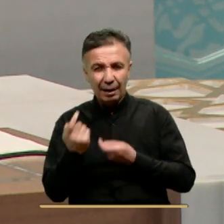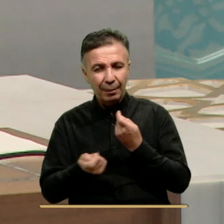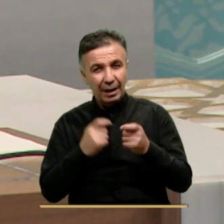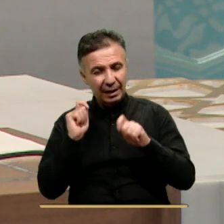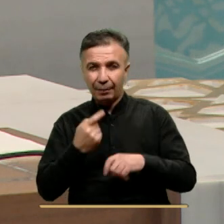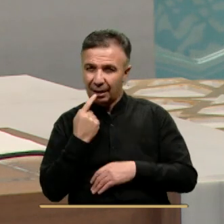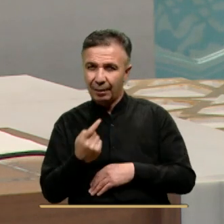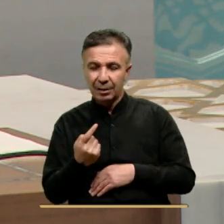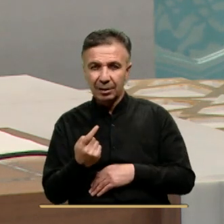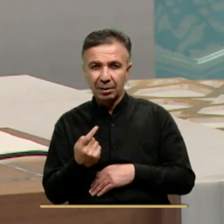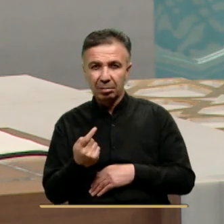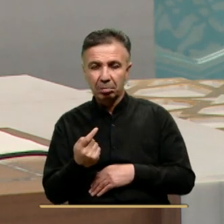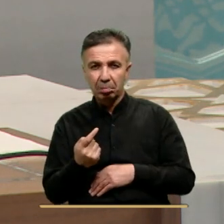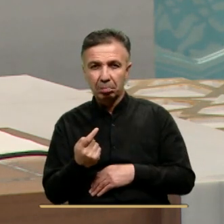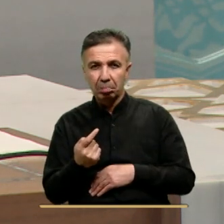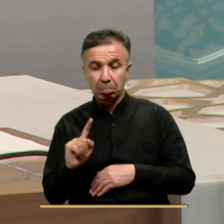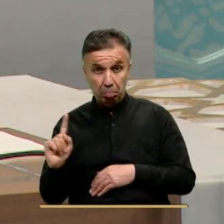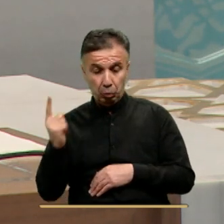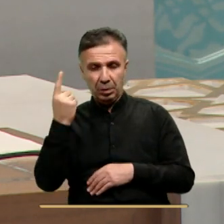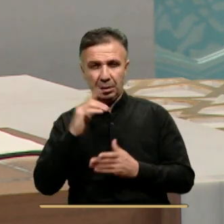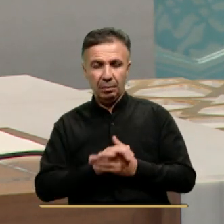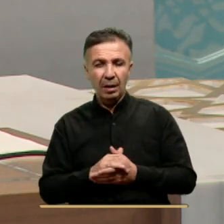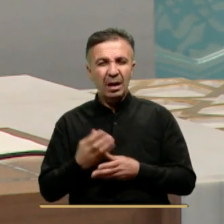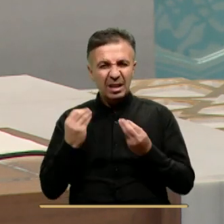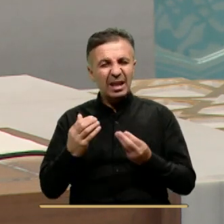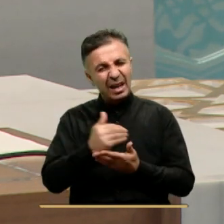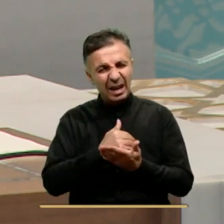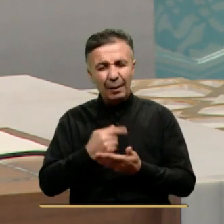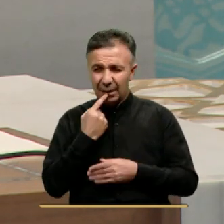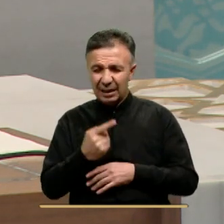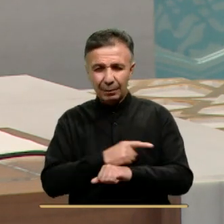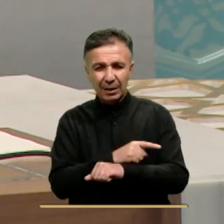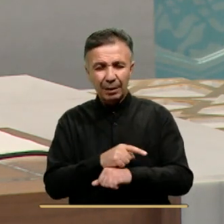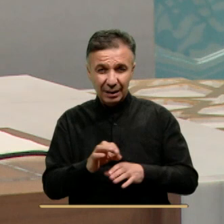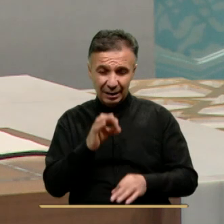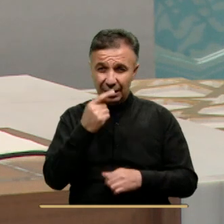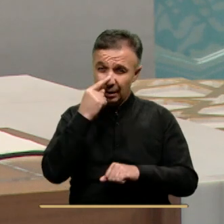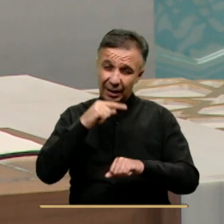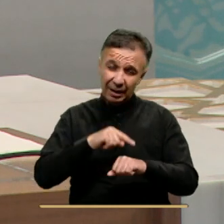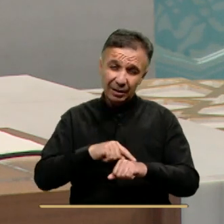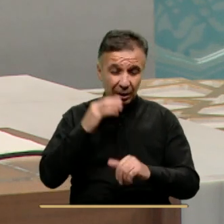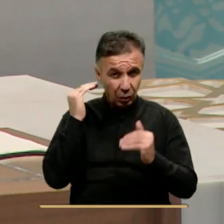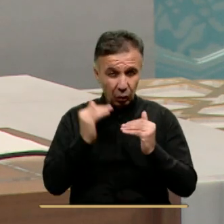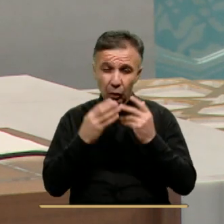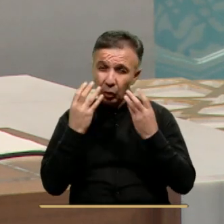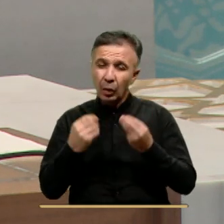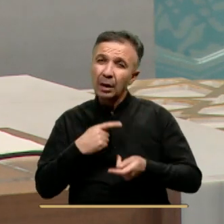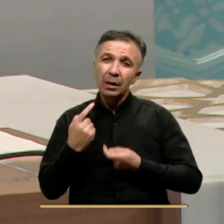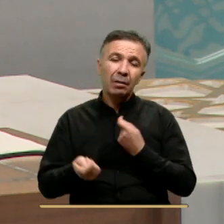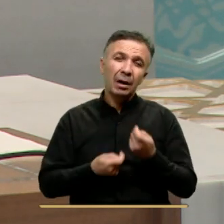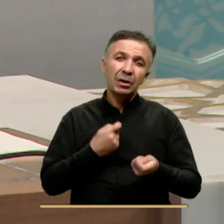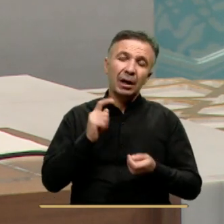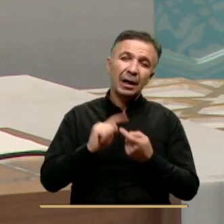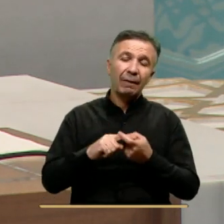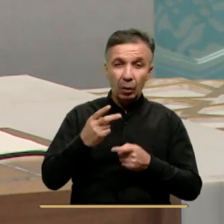Çünkü Salih amel dediğimiz zaman biz insanın inancına uygun olan davranışları ve